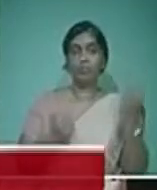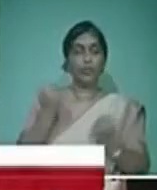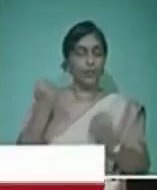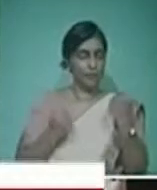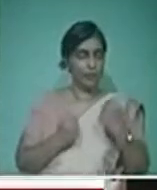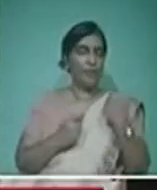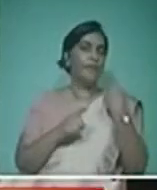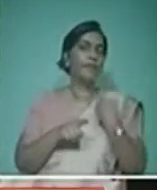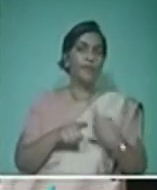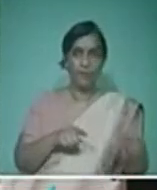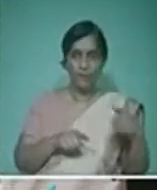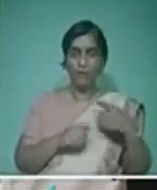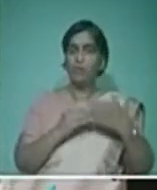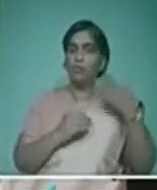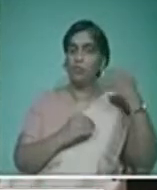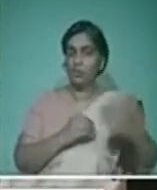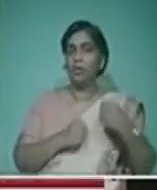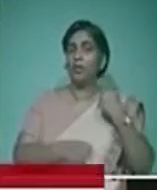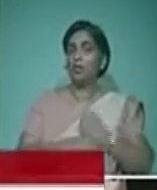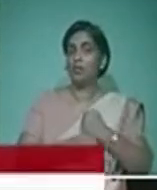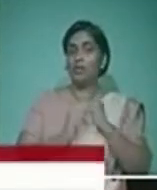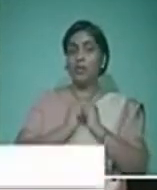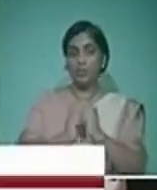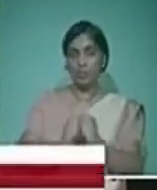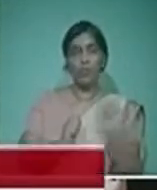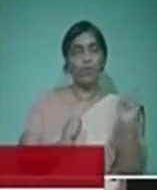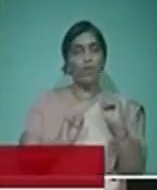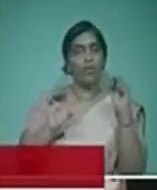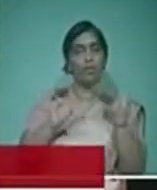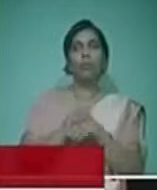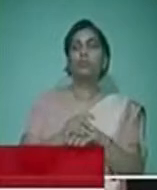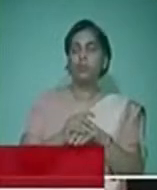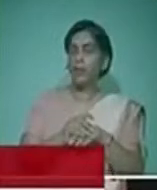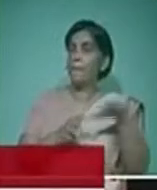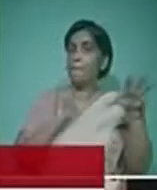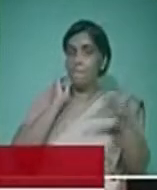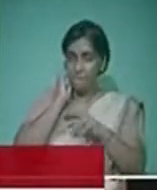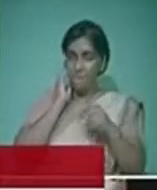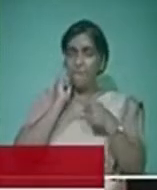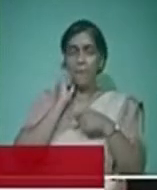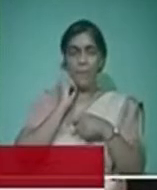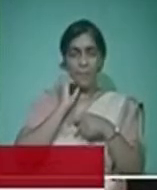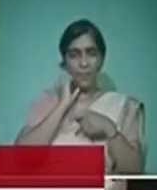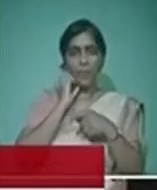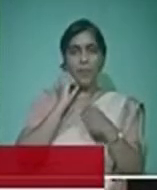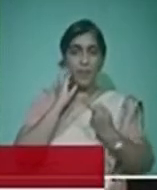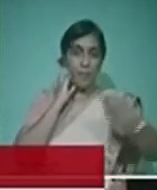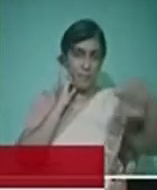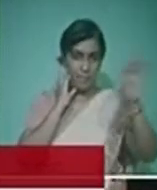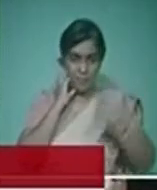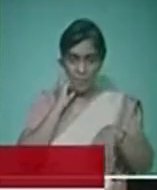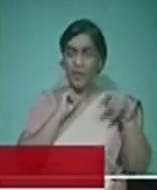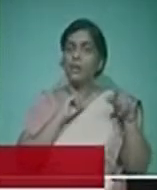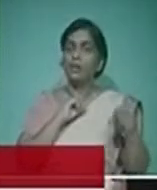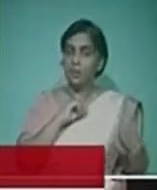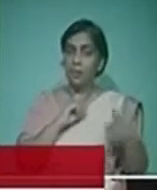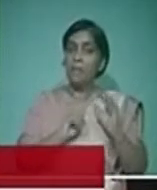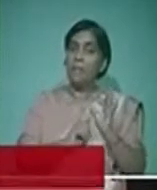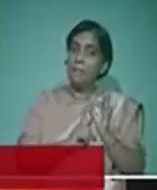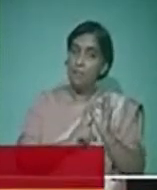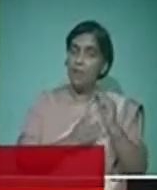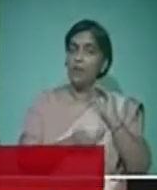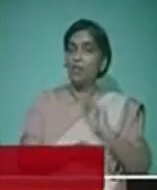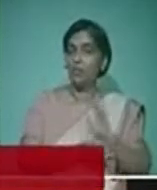වාහන පමණක් ඉදිරියේදී රජයේ සේවය කාර්යයන් සඳහා එදවීමට මිලදී ගනු ලබන අතර පෞද්ගලික